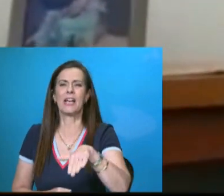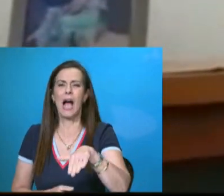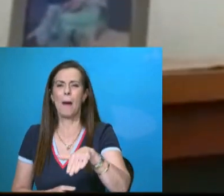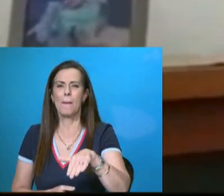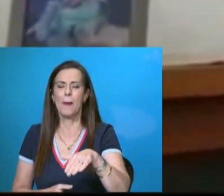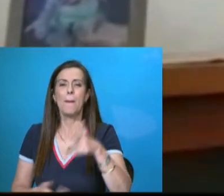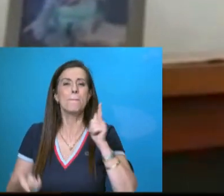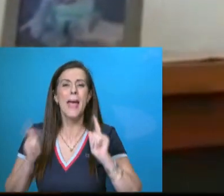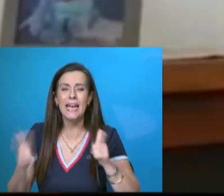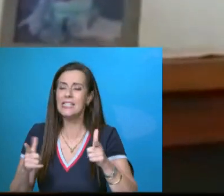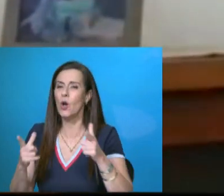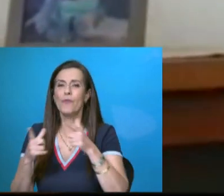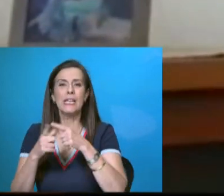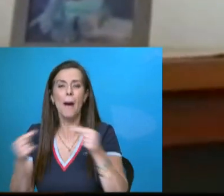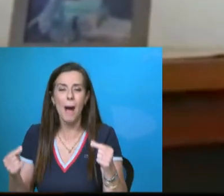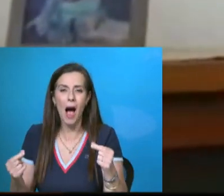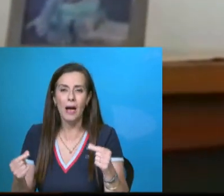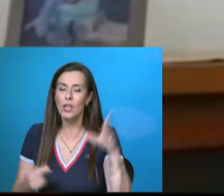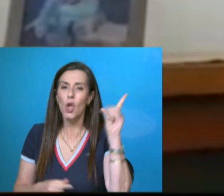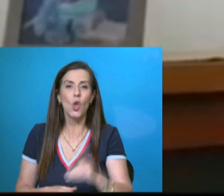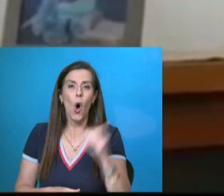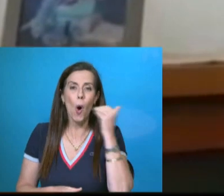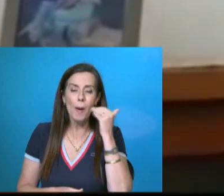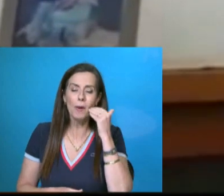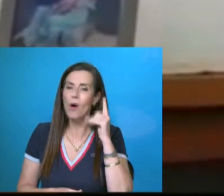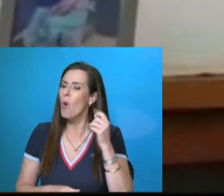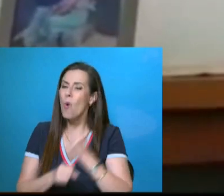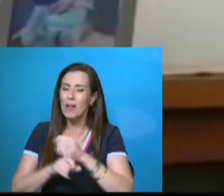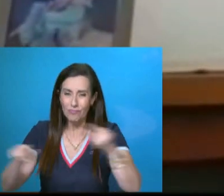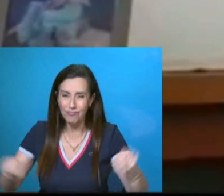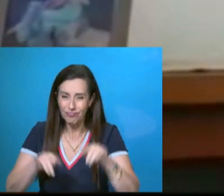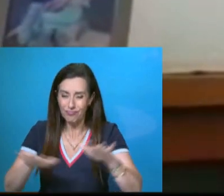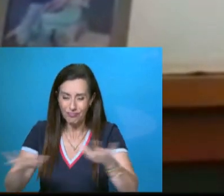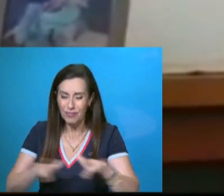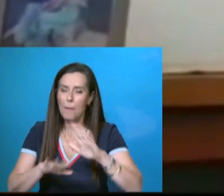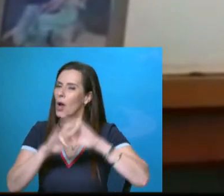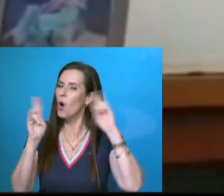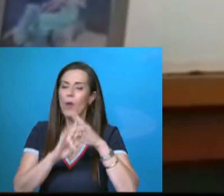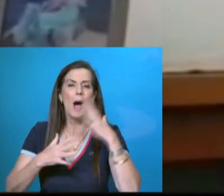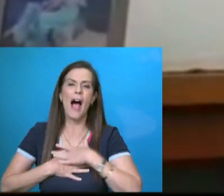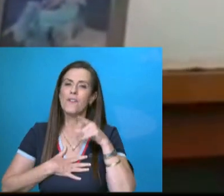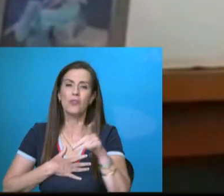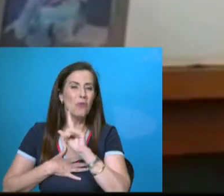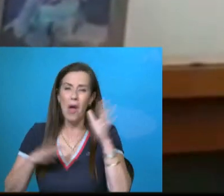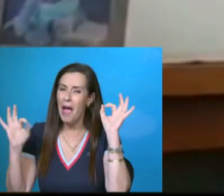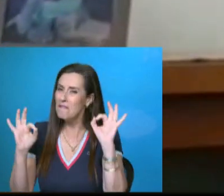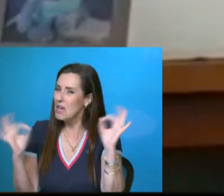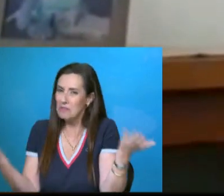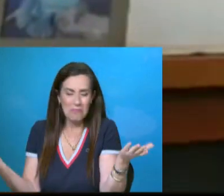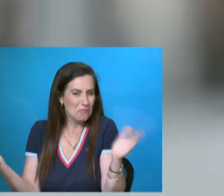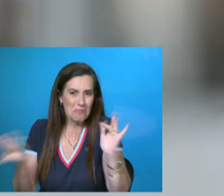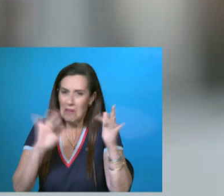וממקסיקו ויפן ודרום אמריקה. הוא תקלט בכל העולם, כולם אהבו אותו, ולא היה לו שום עניין עם אף